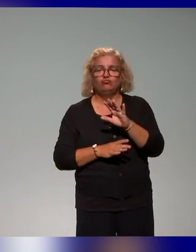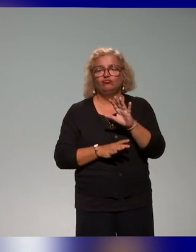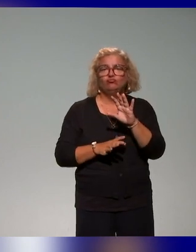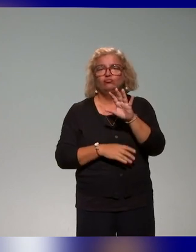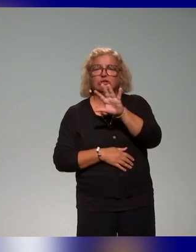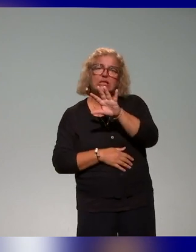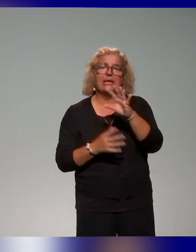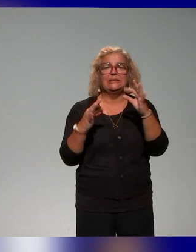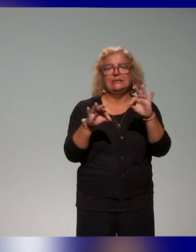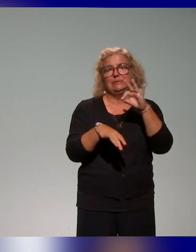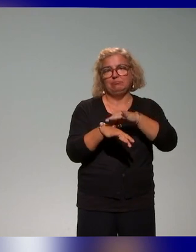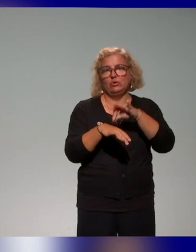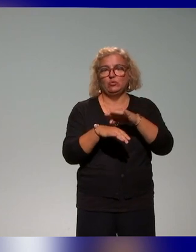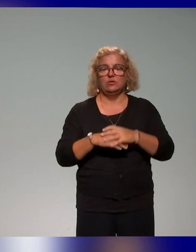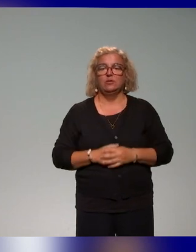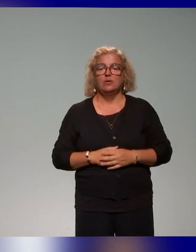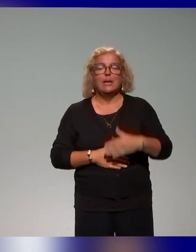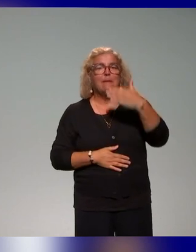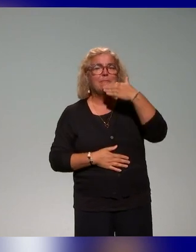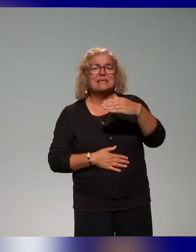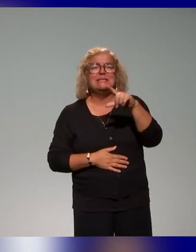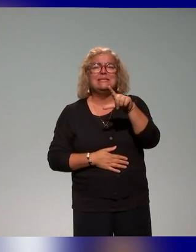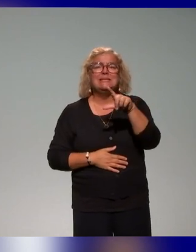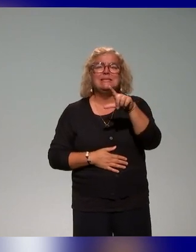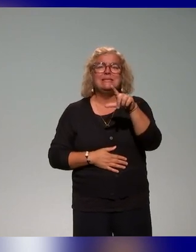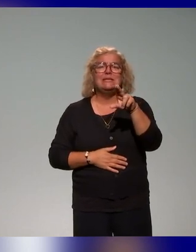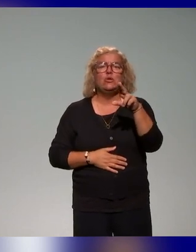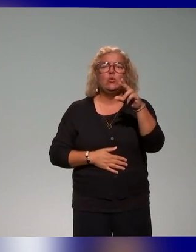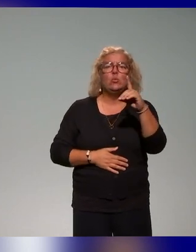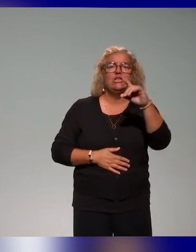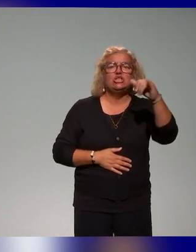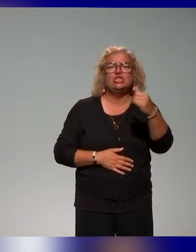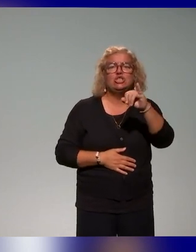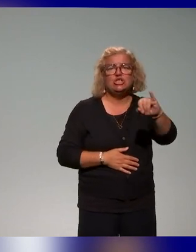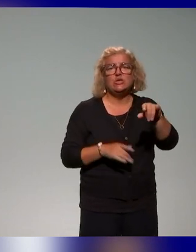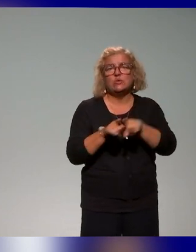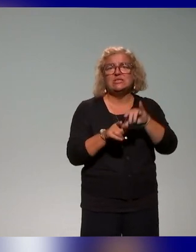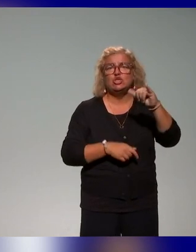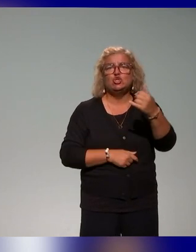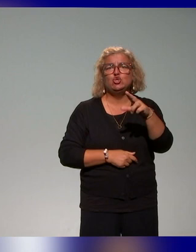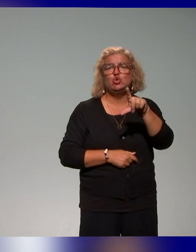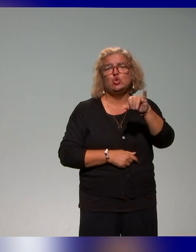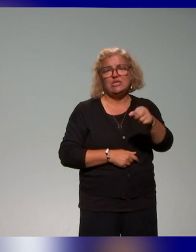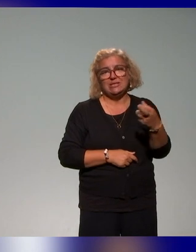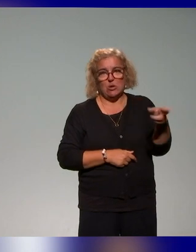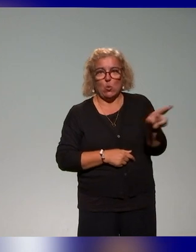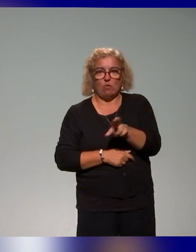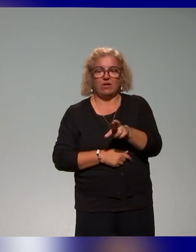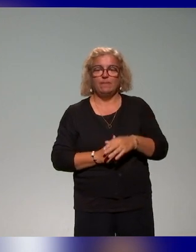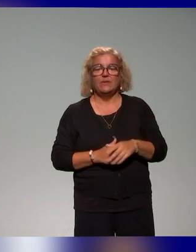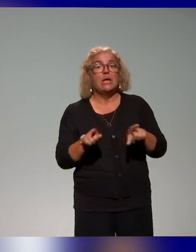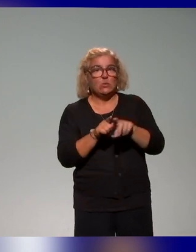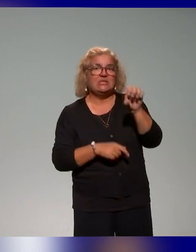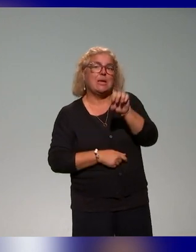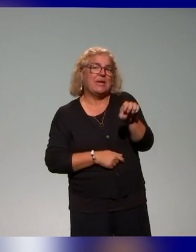Et puis déjà, un grand merci à Luigi Sansonetti et à Julie Charles, et on se retrouve dans quelques minutes. Et Aymeric.